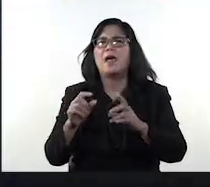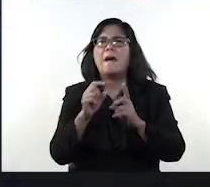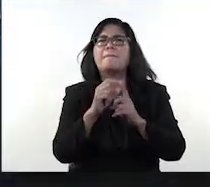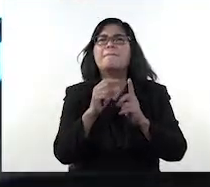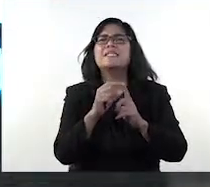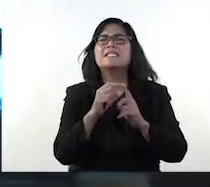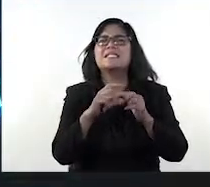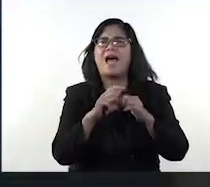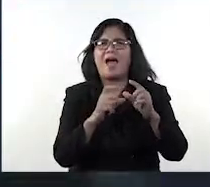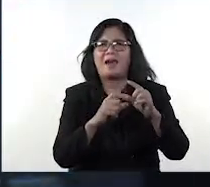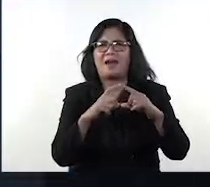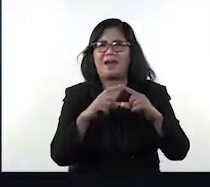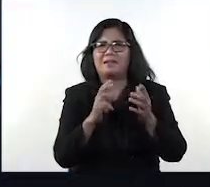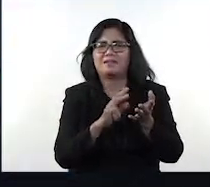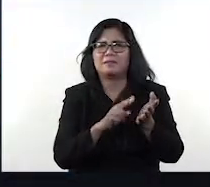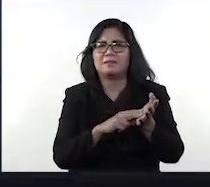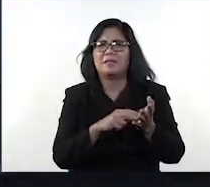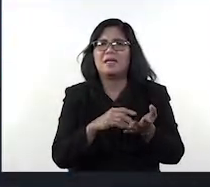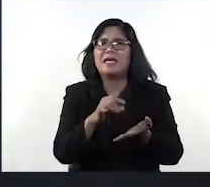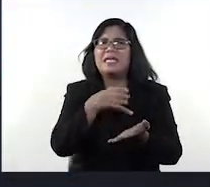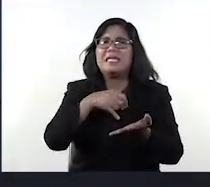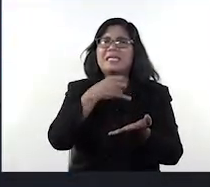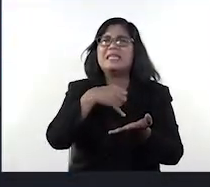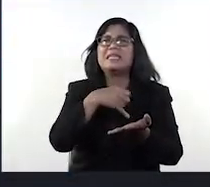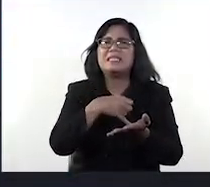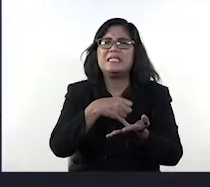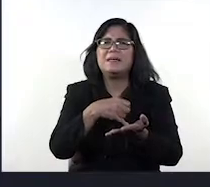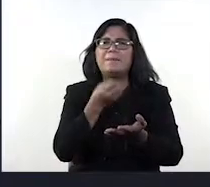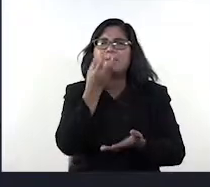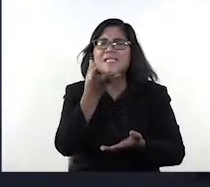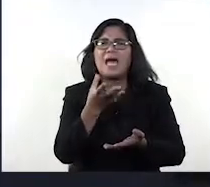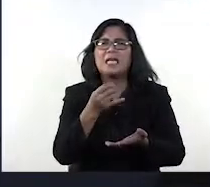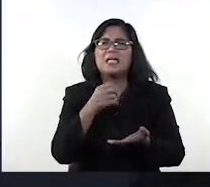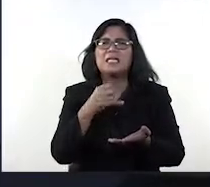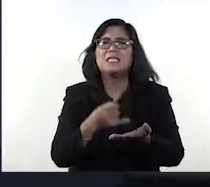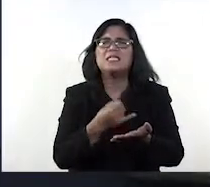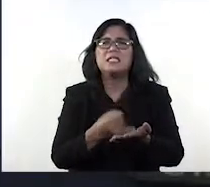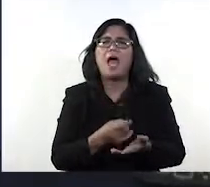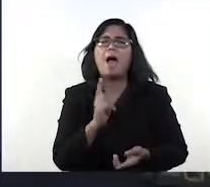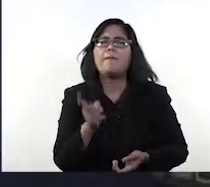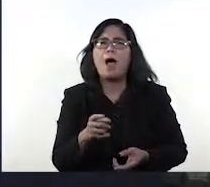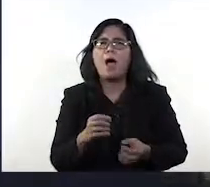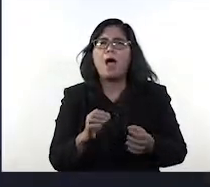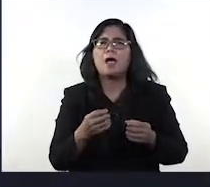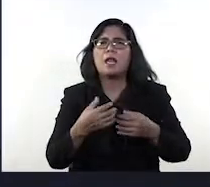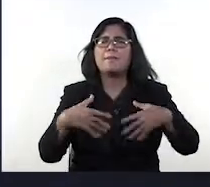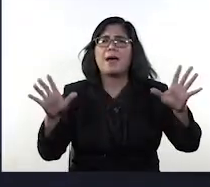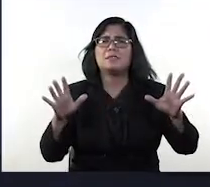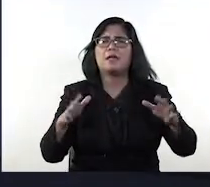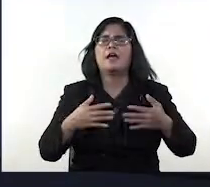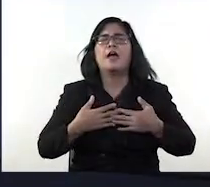Hai seringkali kita kehilangan inti dari pesan Injil sebenarnya Hai yaitu kelepasan Hai